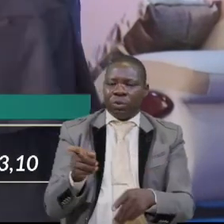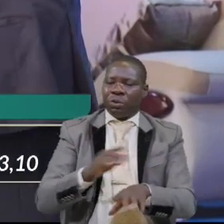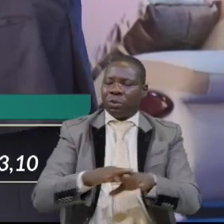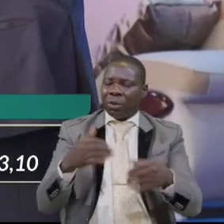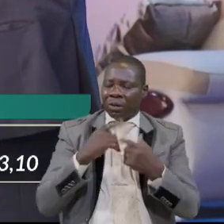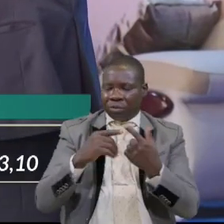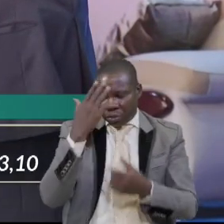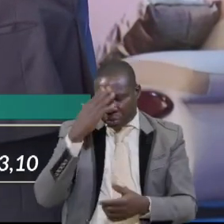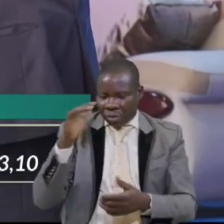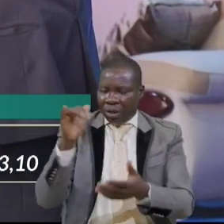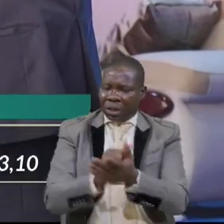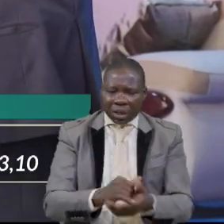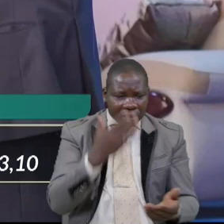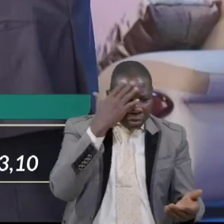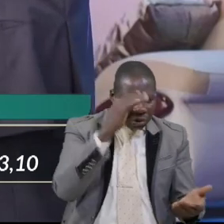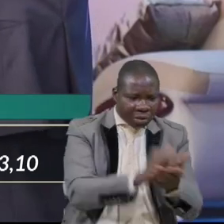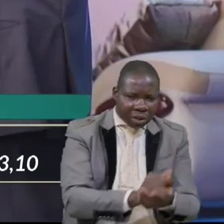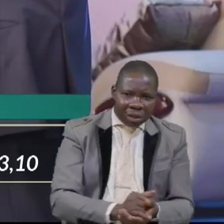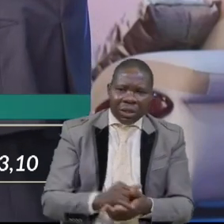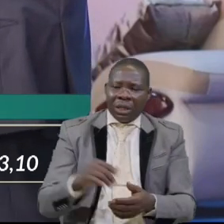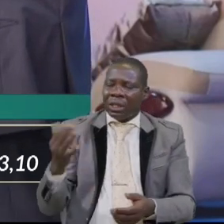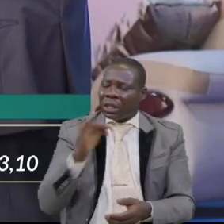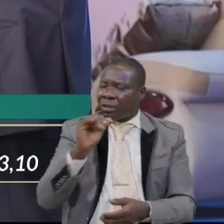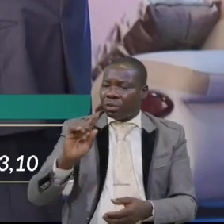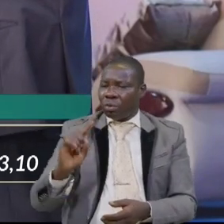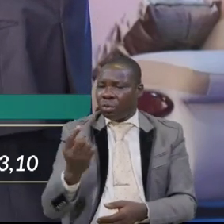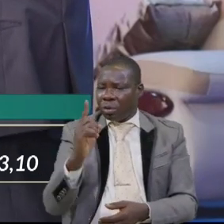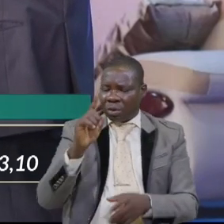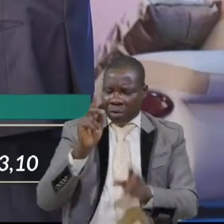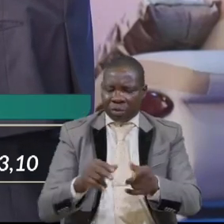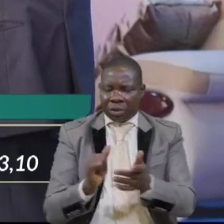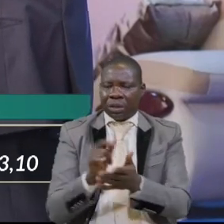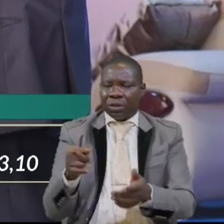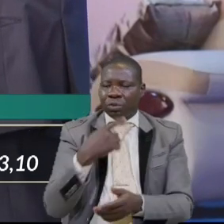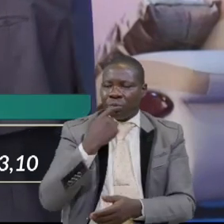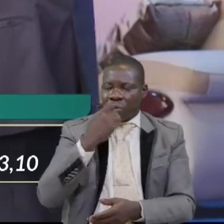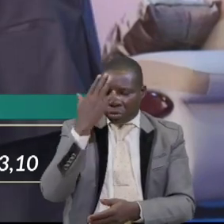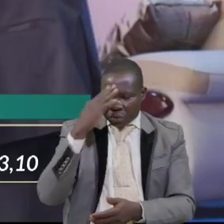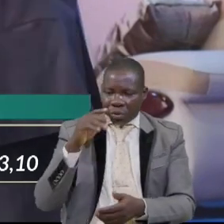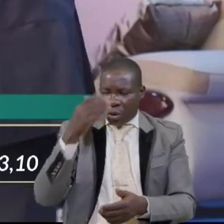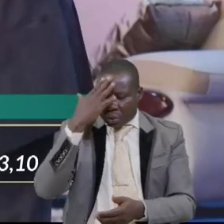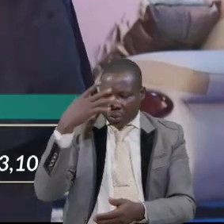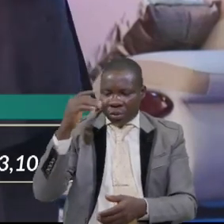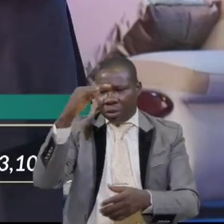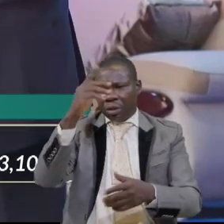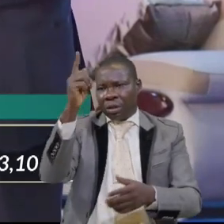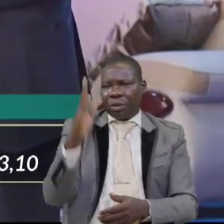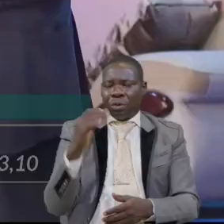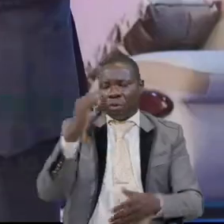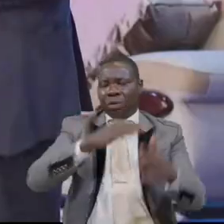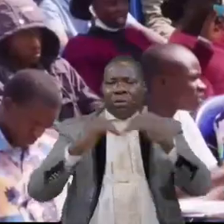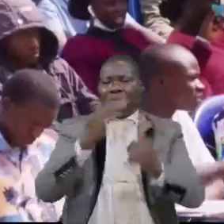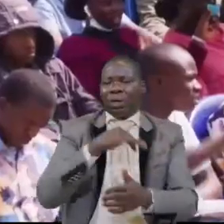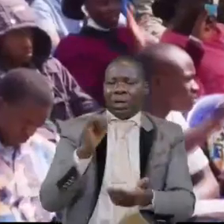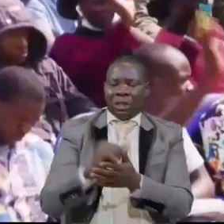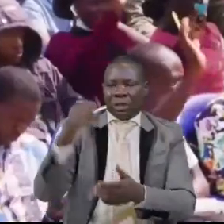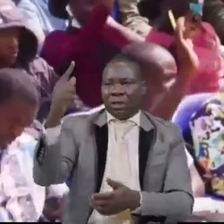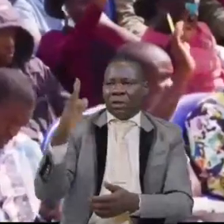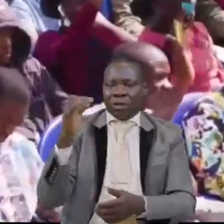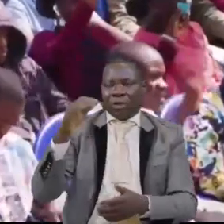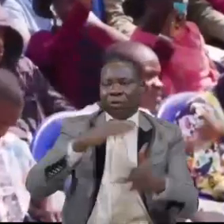ceci ou connaître cela. C'est une seule personne que tu dois connaître. Connais le Dieu du ciel. Et ce Dieu du ciel, il te donnera